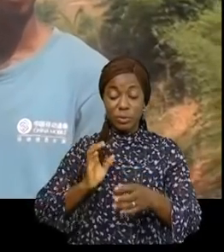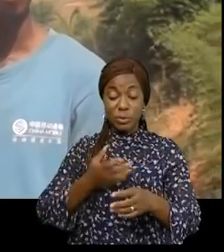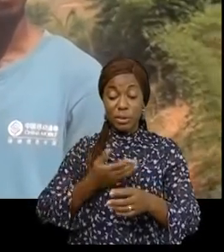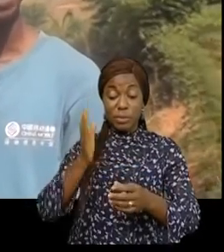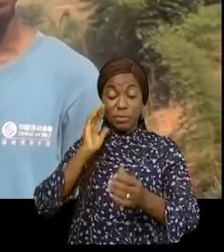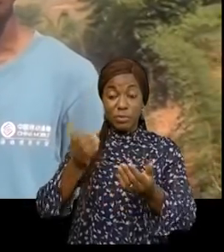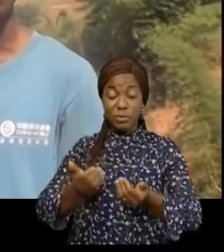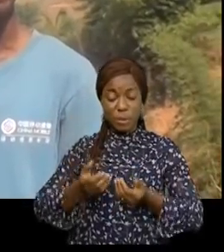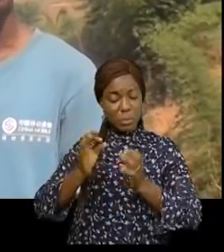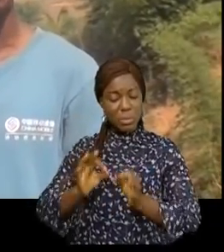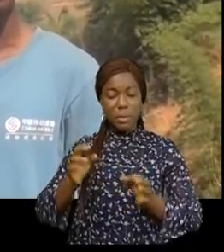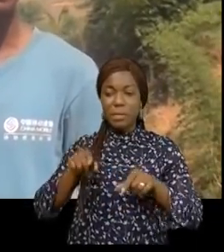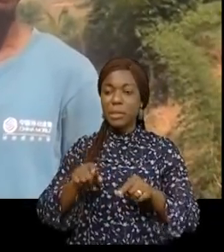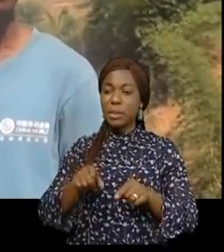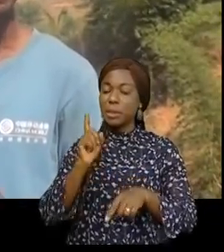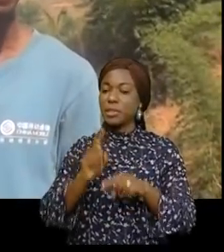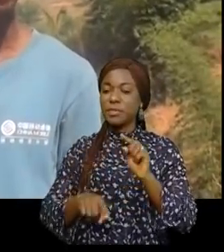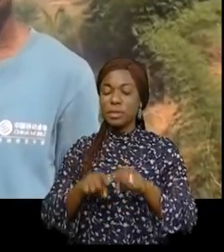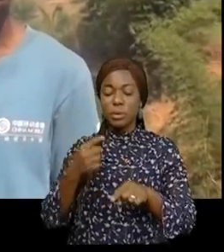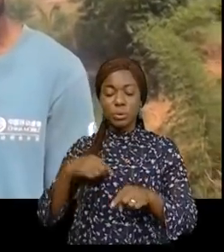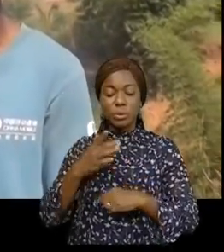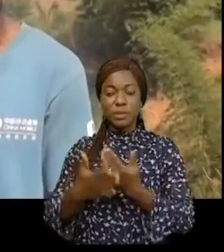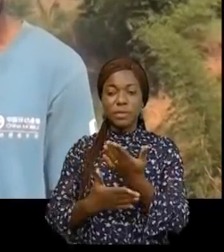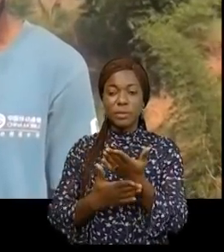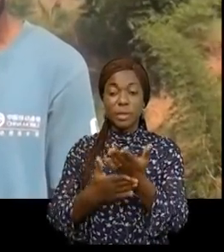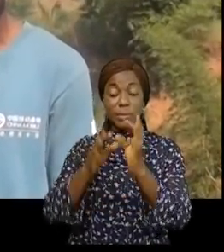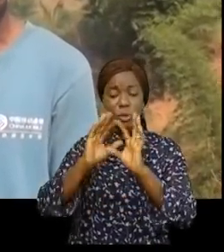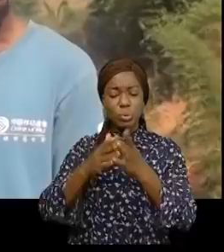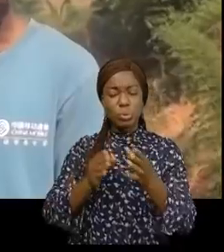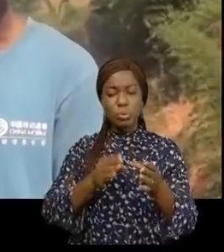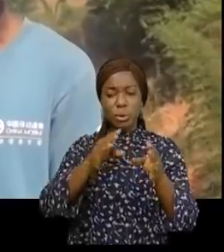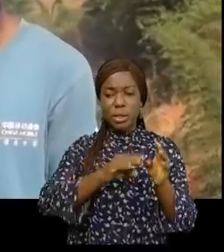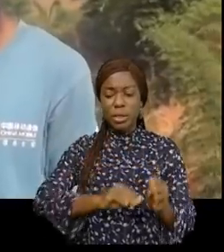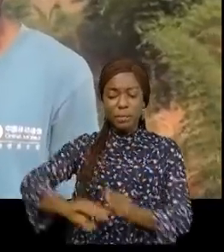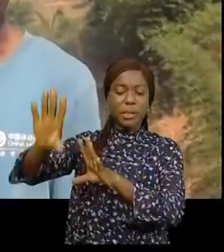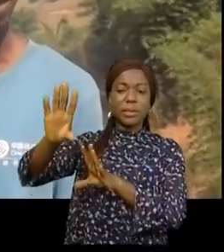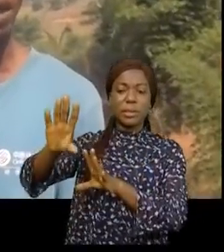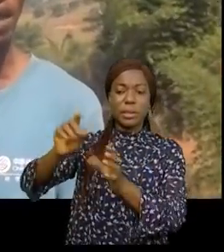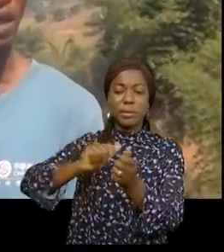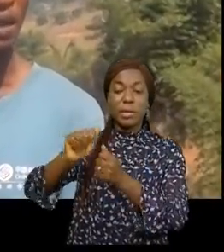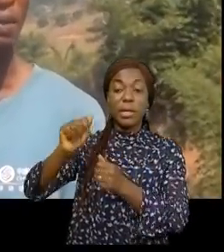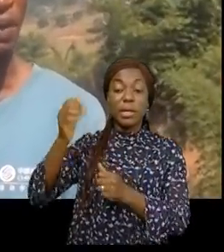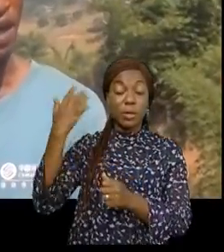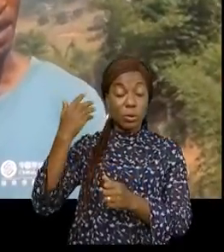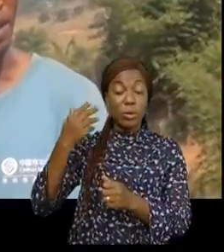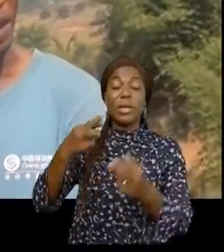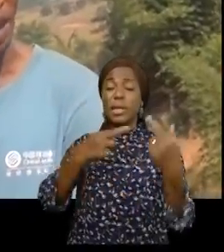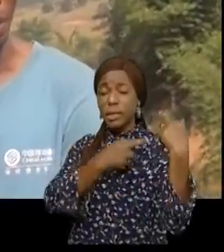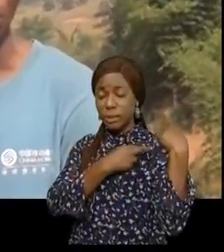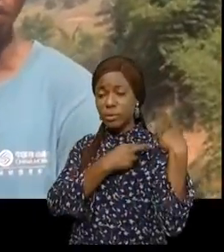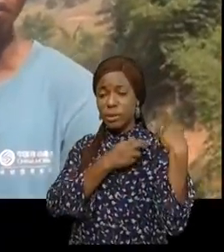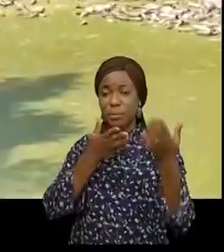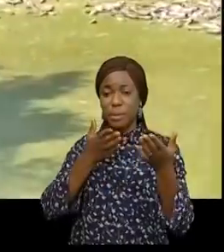nous sommes au bout. Nous avons demandé des sacs, mais tout est parti en vain. Alors, que les autorités nous viennent en